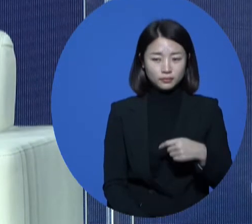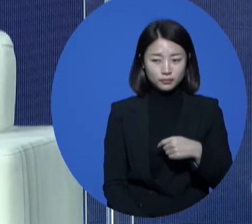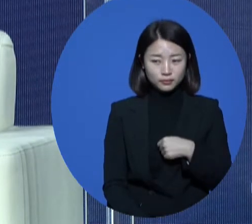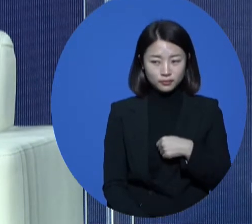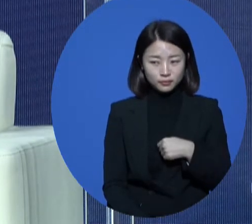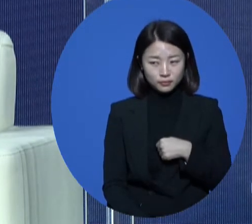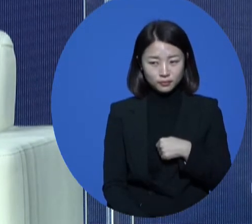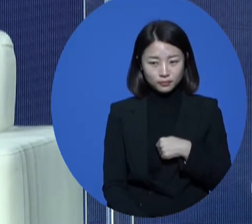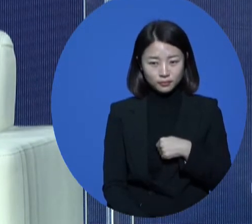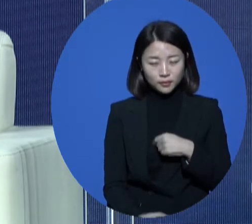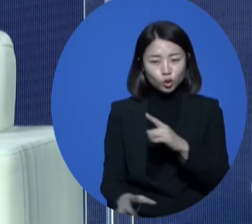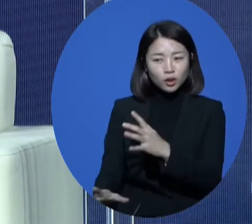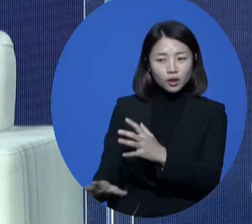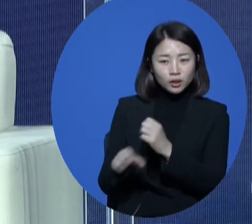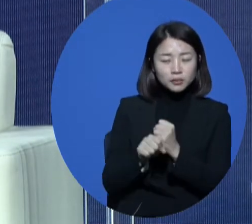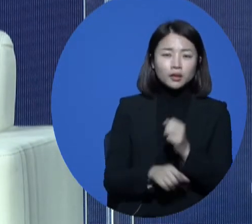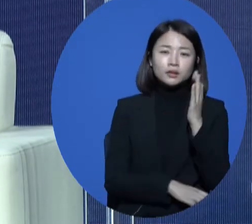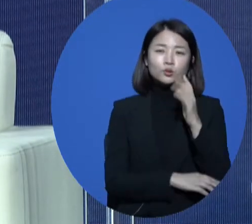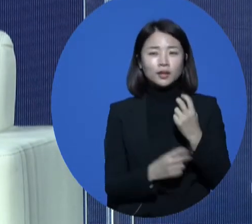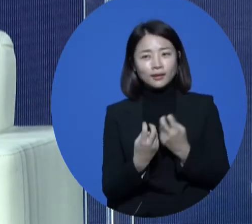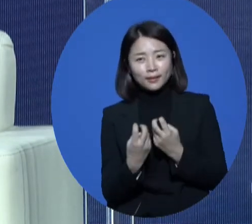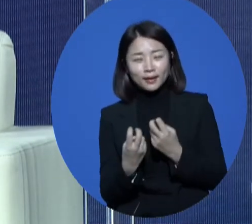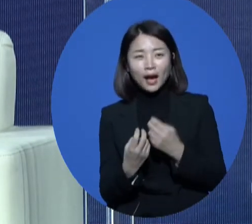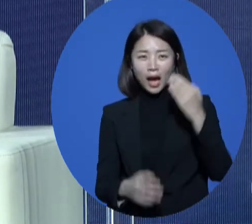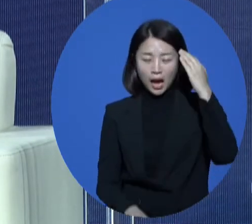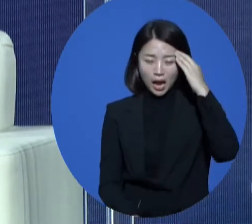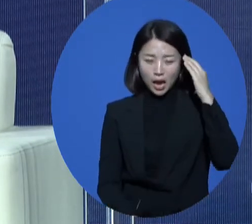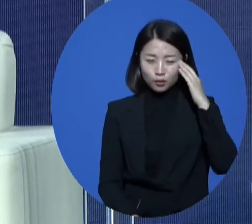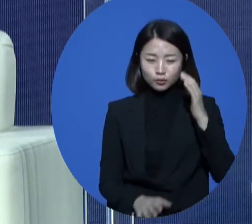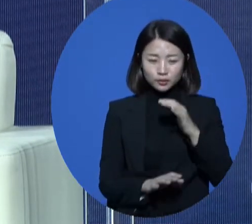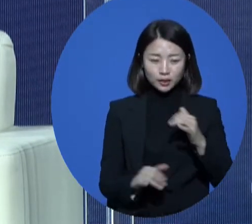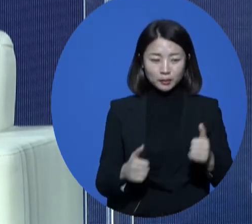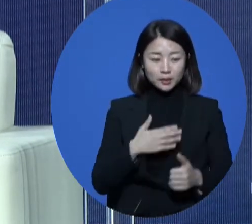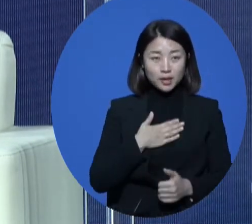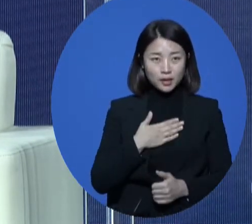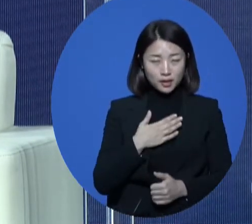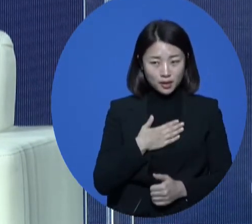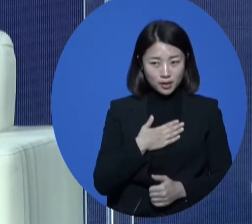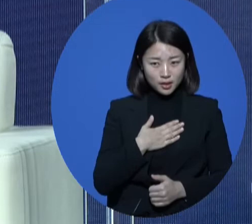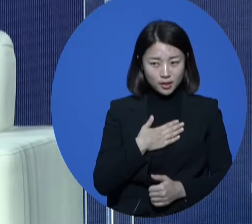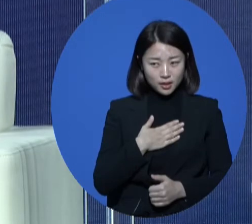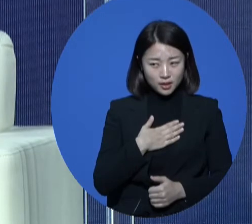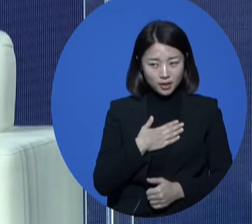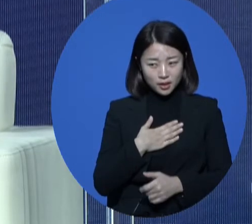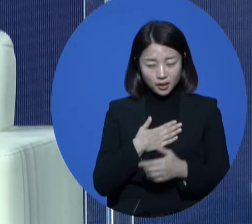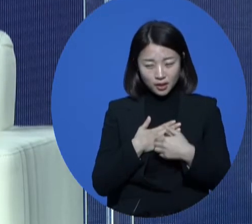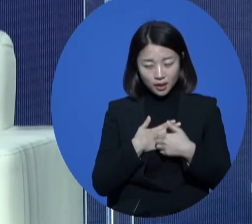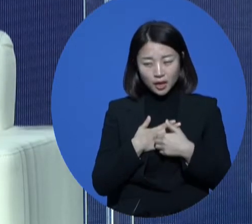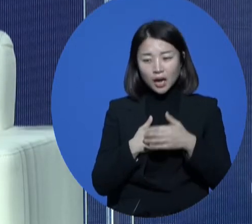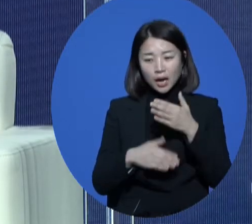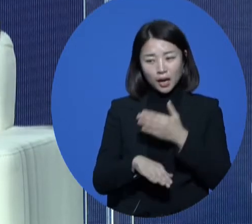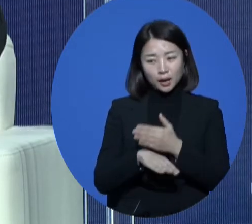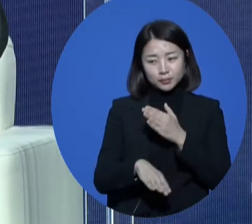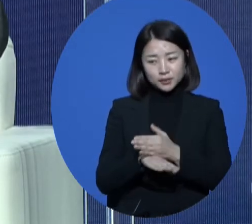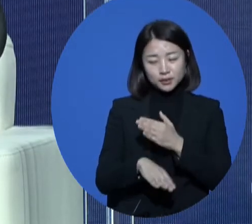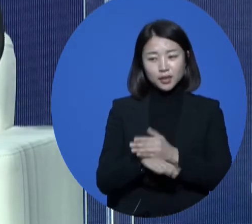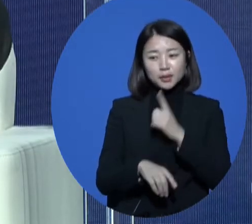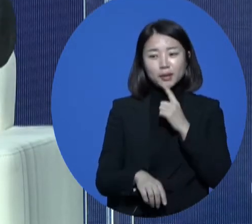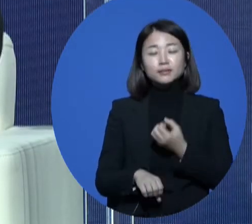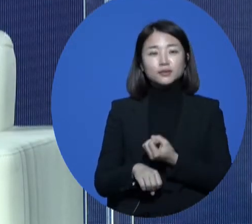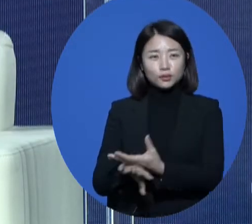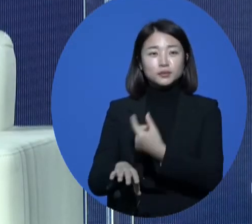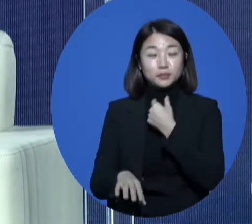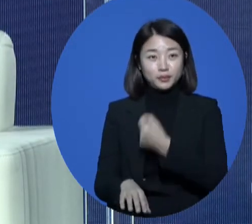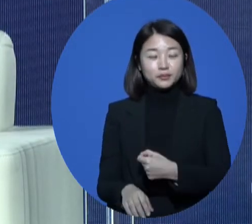어떻게 정리할까에 대한 상당히 괴로움과 한국 사람이라는 것에 대해서 감사의 마음을 들었습니다. 이것을 동시통역으로 듣고